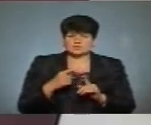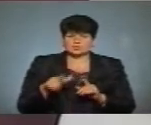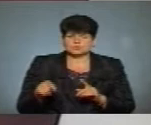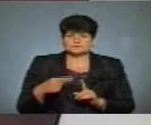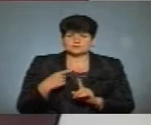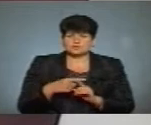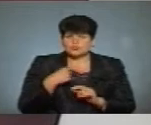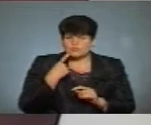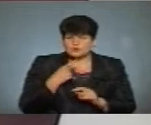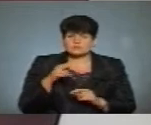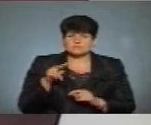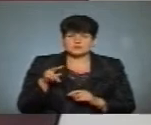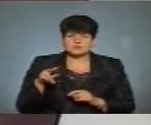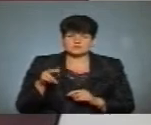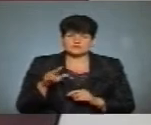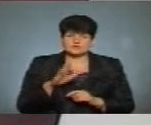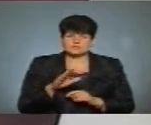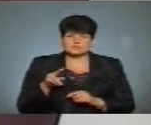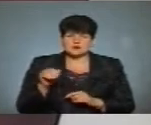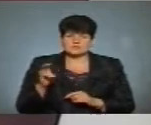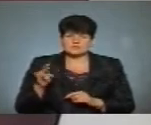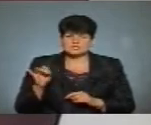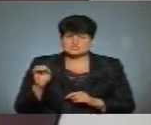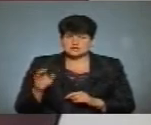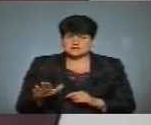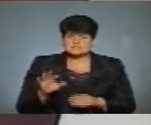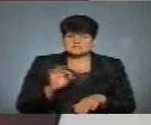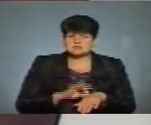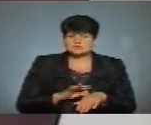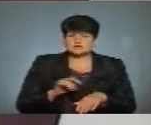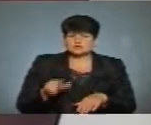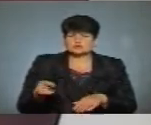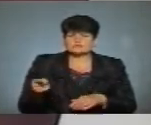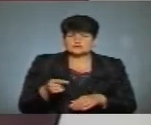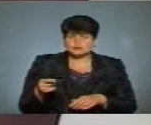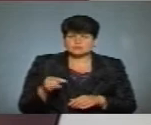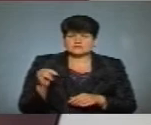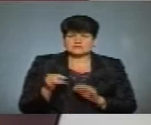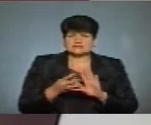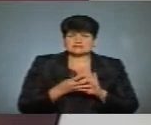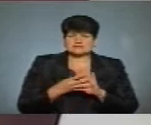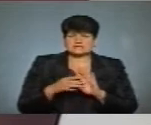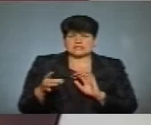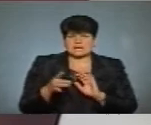епідеміолог обласного лабораторного центру Володимир Паничев. За його словами, захворіли люди в Тернополі і 9